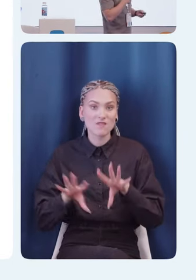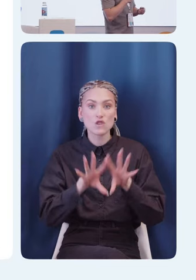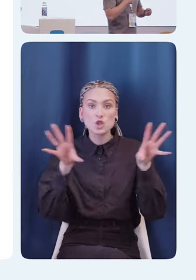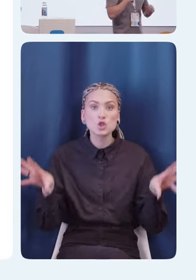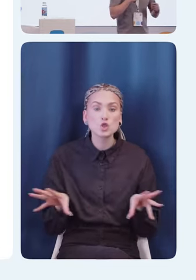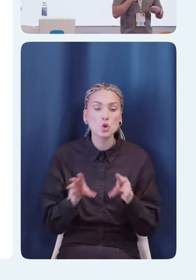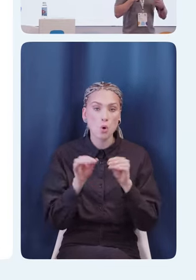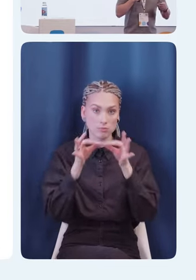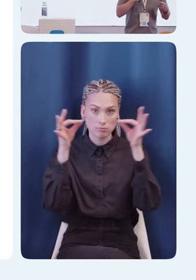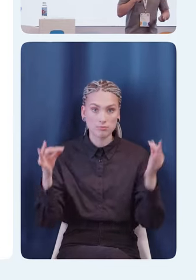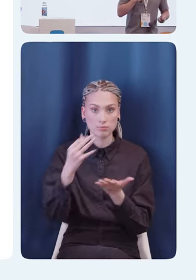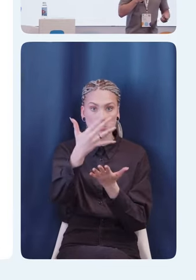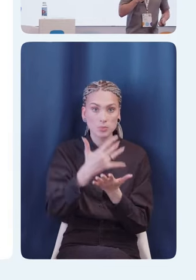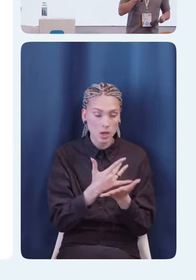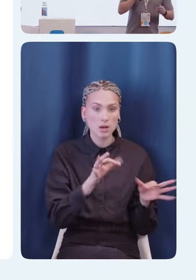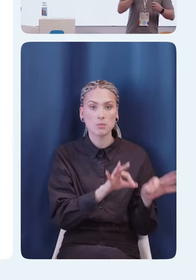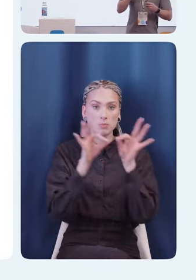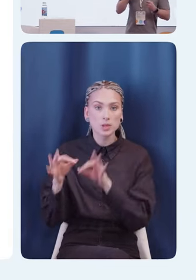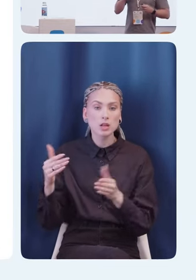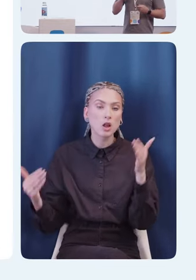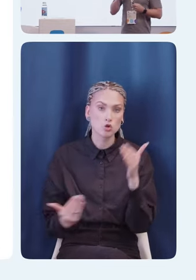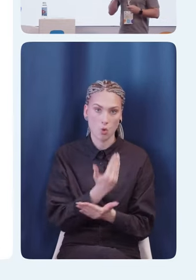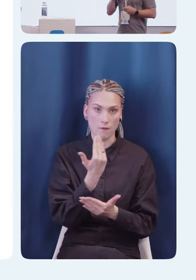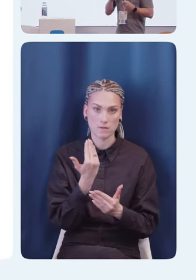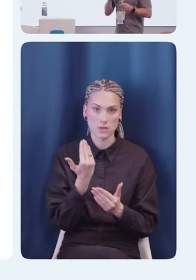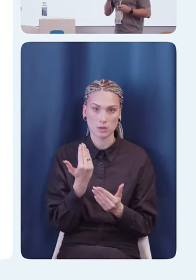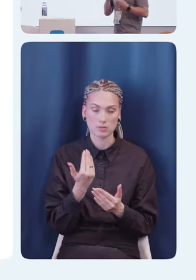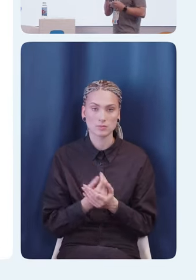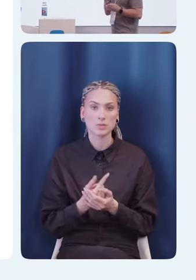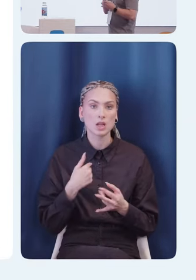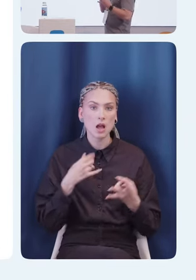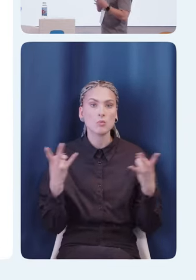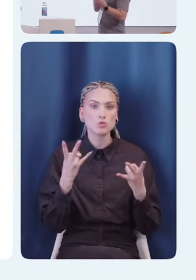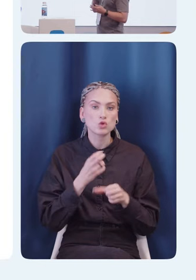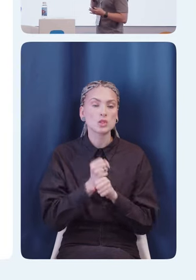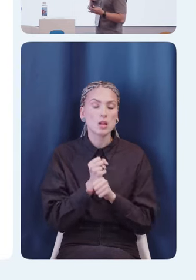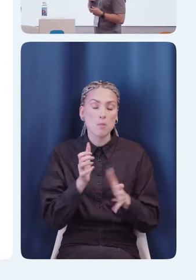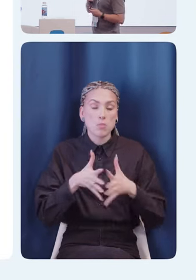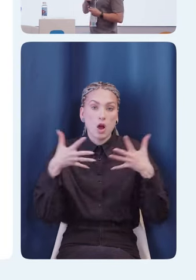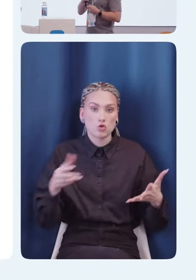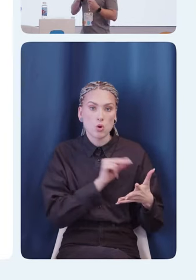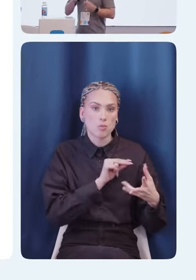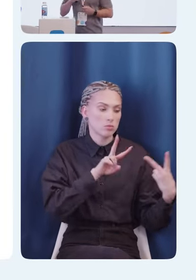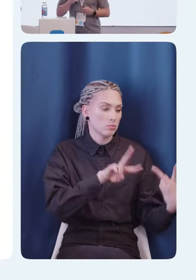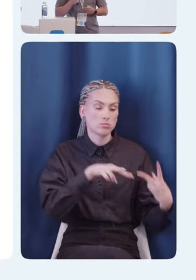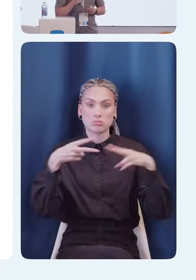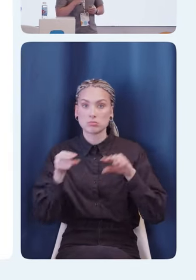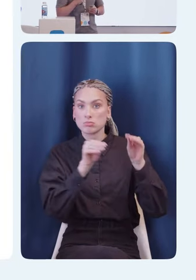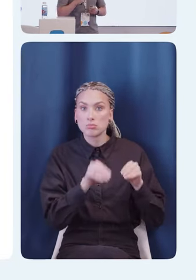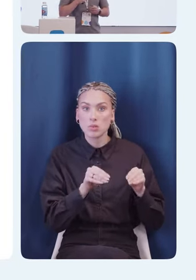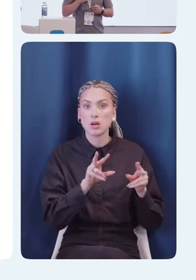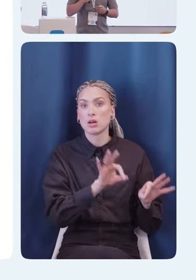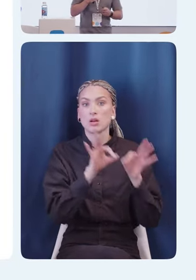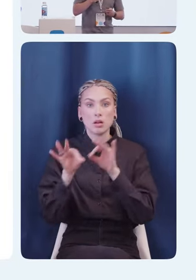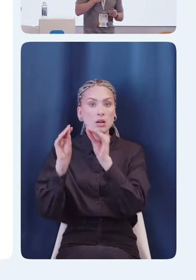интерфейсы на вот эти вот новые компоненты. То есть помимо того, что нам придется проделать очень большую работу с переписыванием, нам придется еще